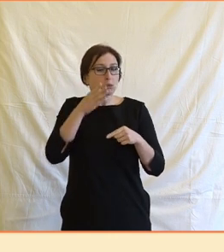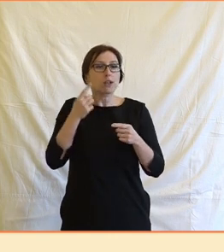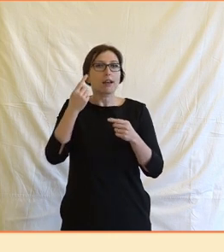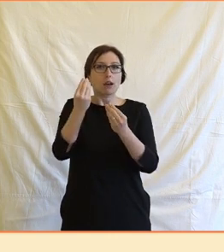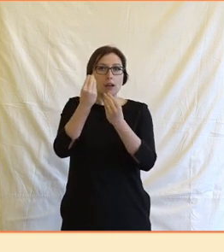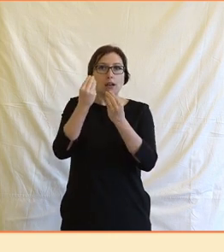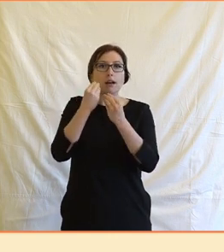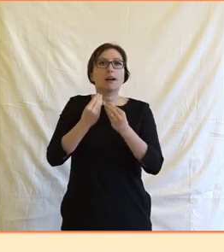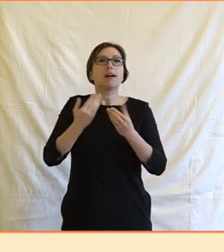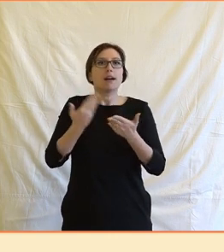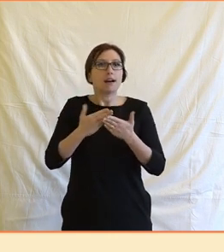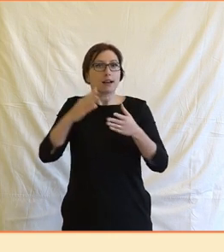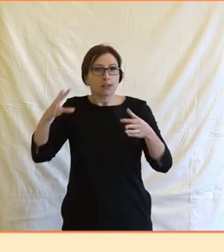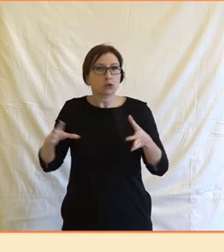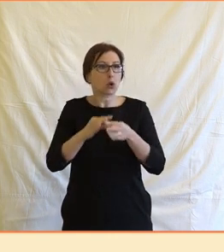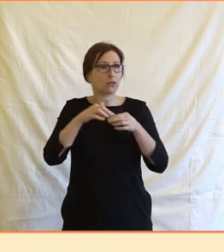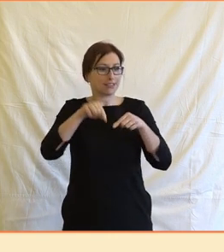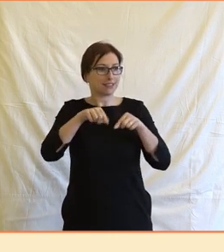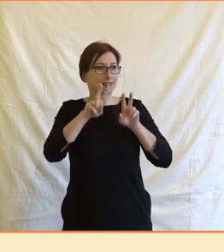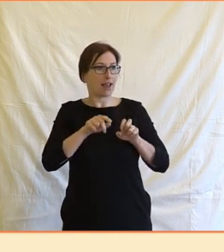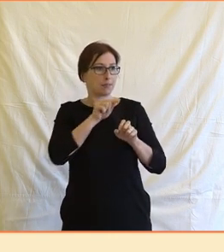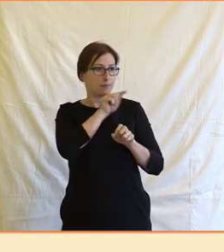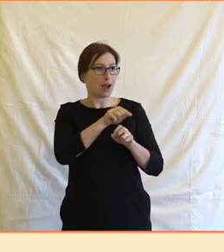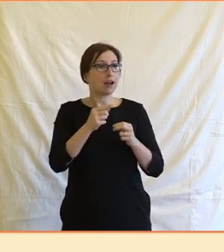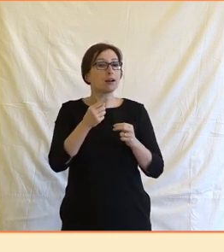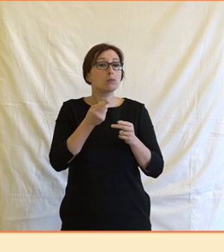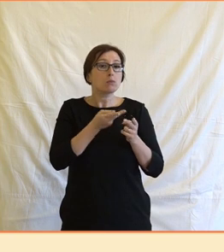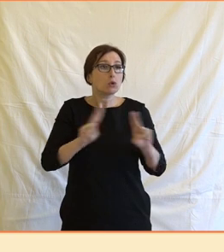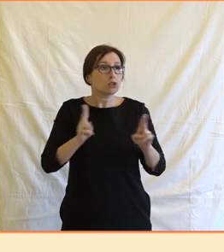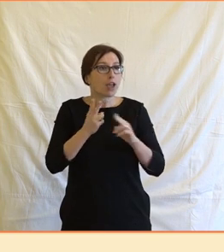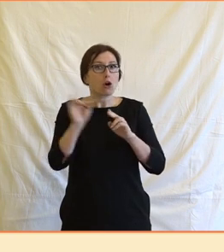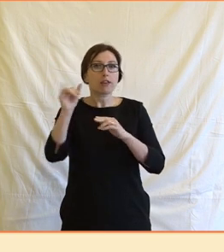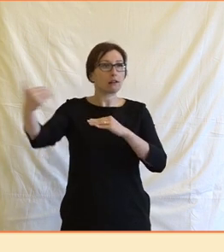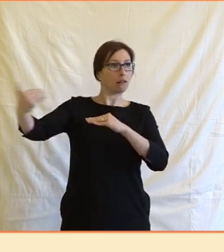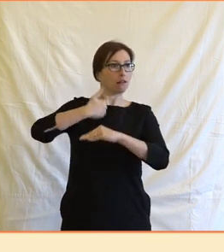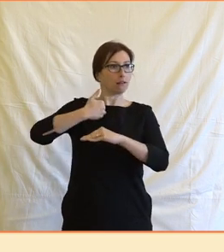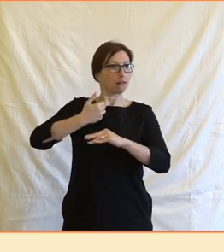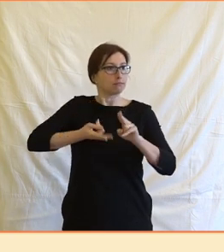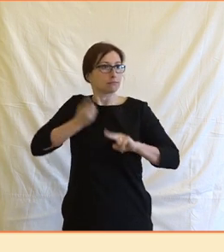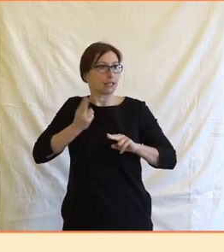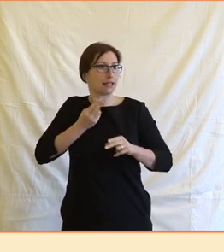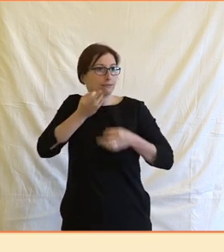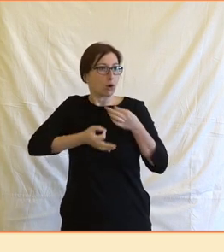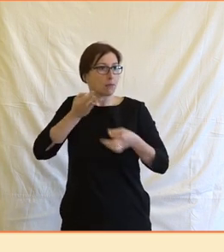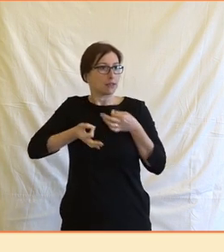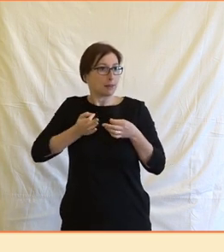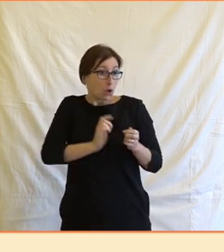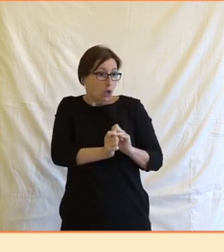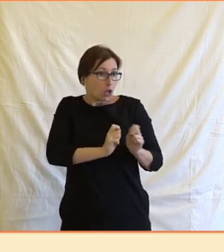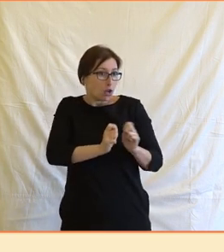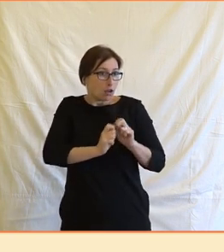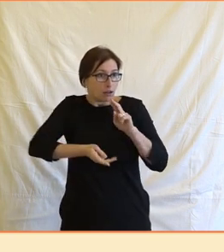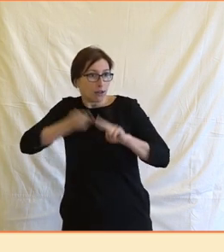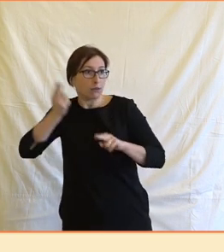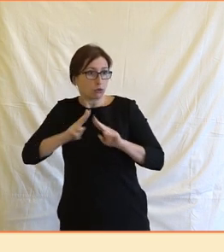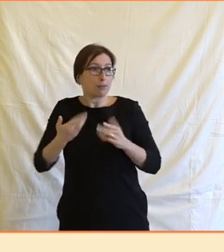vzděláváni i v té problematice možného nabourávání e-mailových schránek a pokud